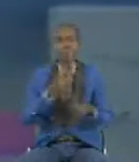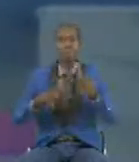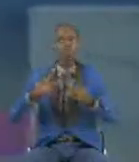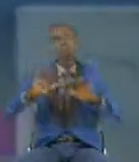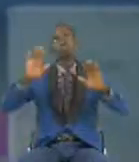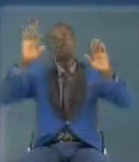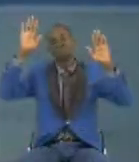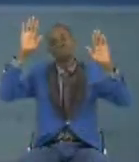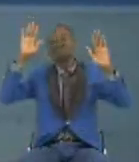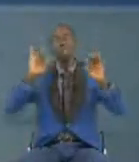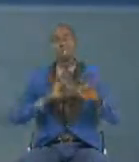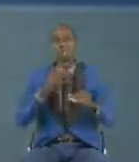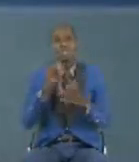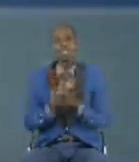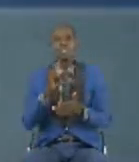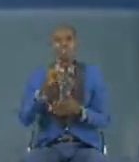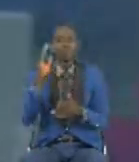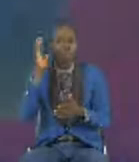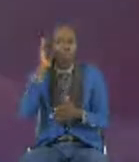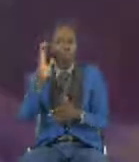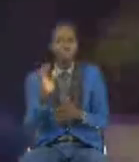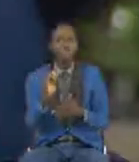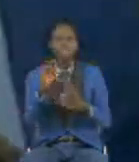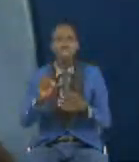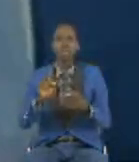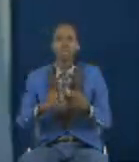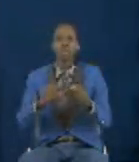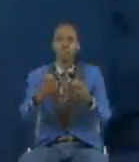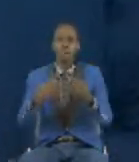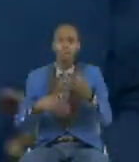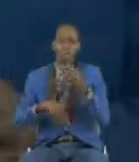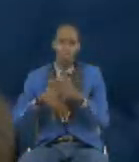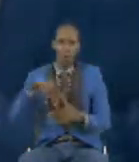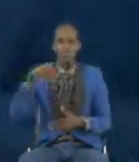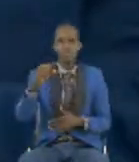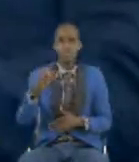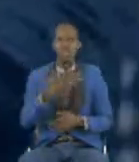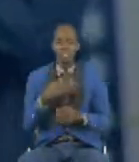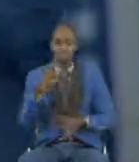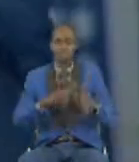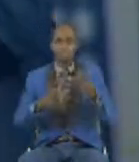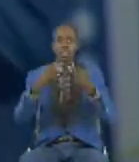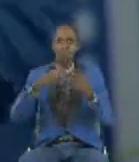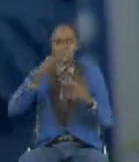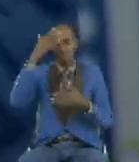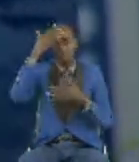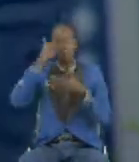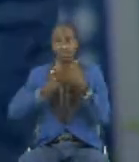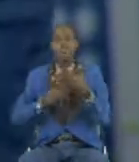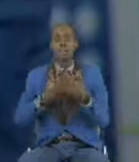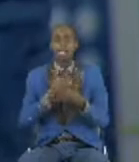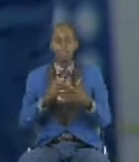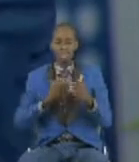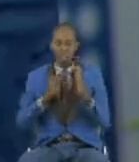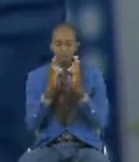dit, vous allez faire un pas de foi. Vous devez sortir. Et ils sont sortis, ils sont venus devant. Et j'ai prié